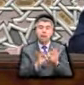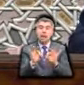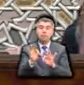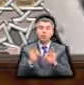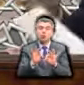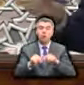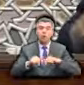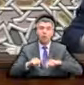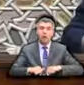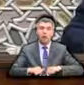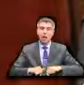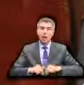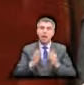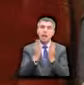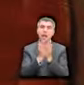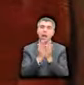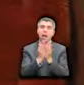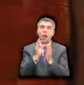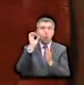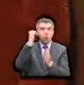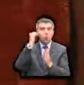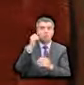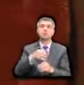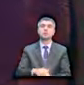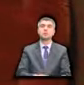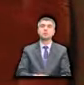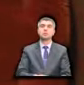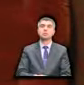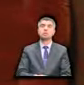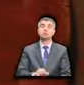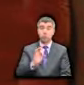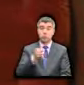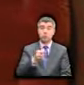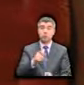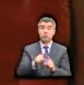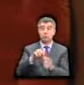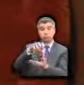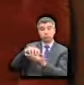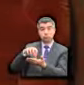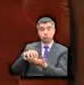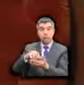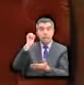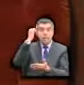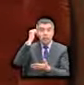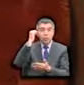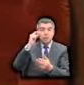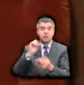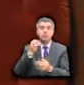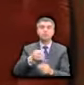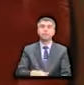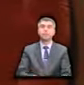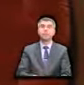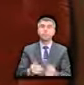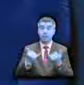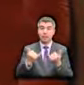التربية الوطنية والتكوين المهني، وبالتالي هناك تقريبا جهاز التكوين المهني خلال الموسم